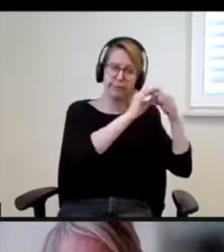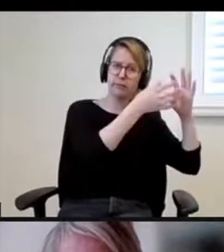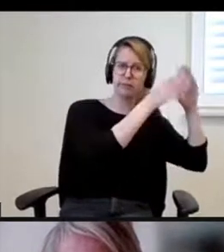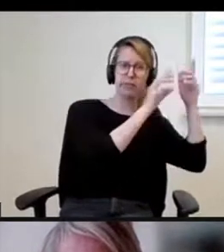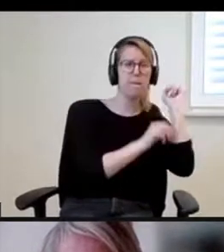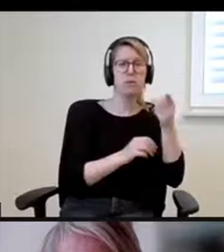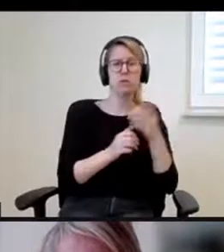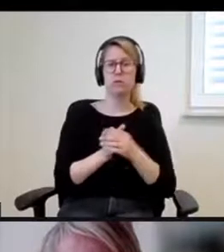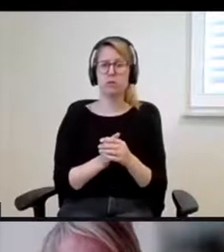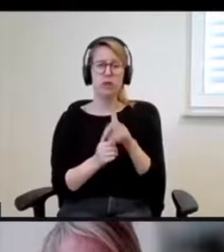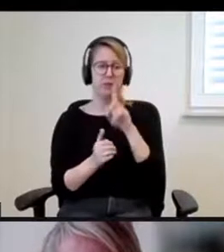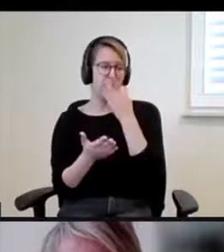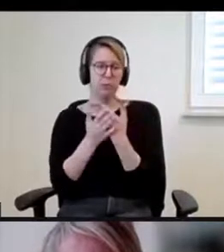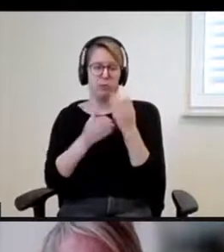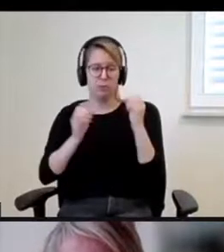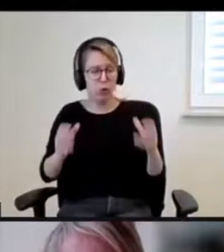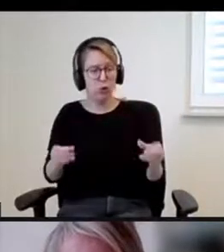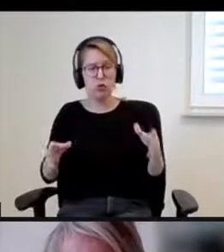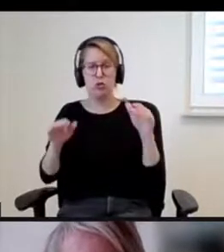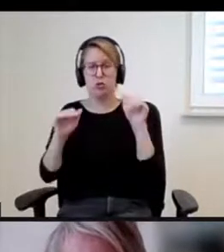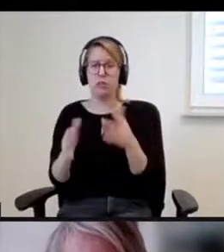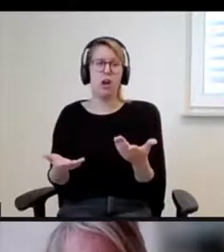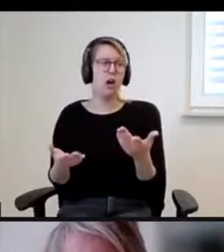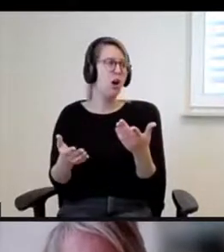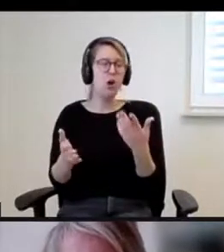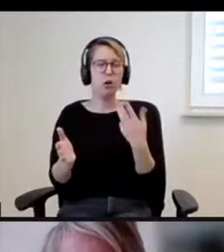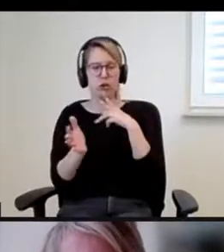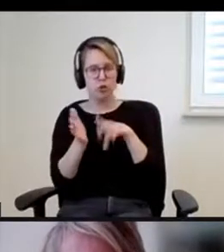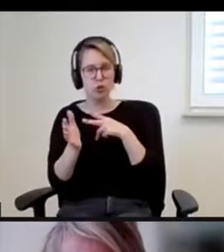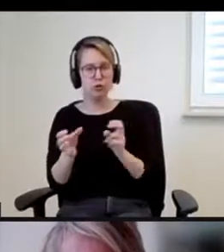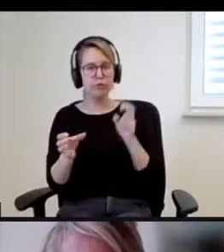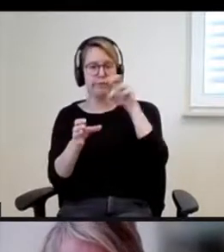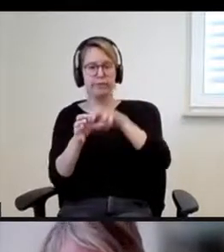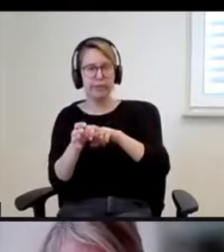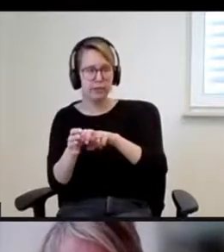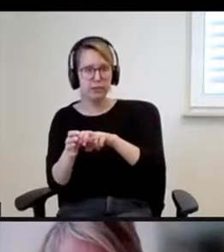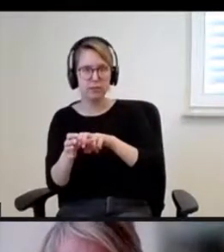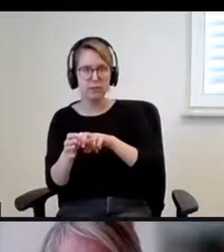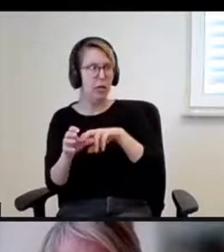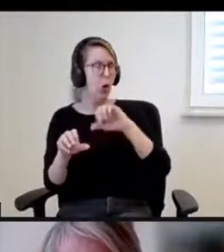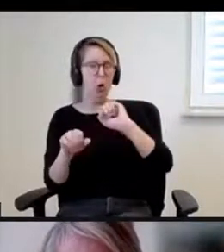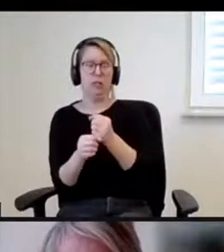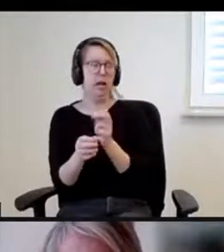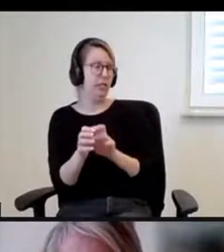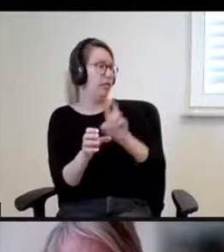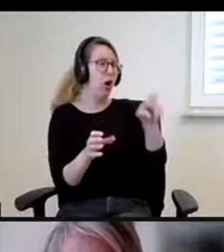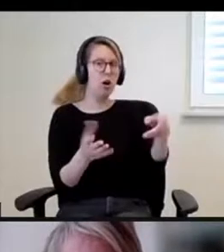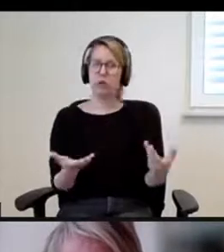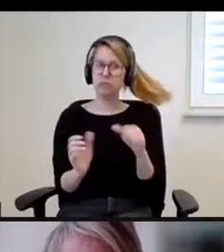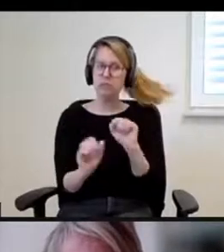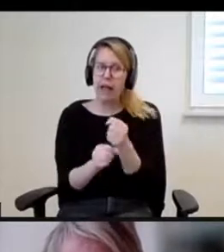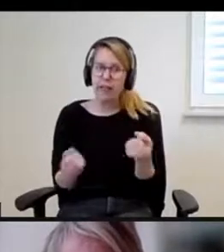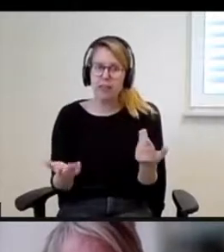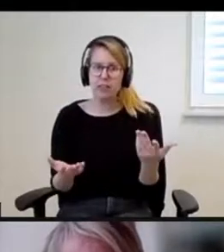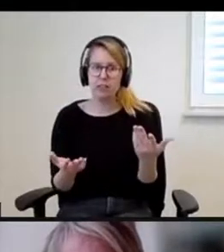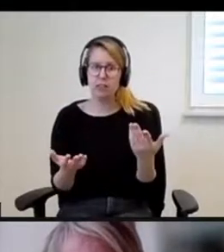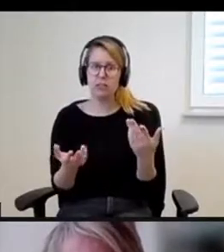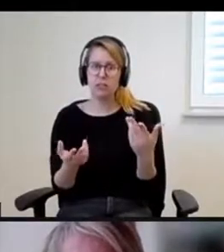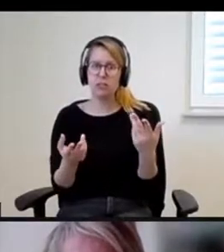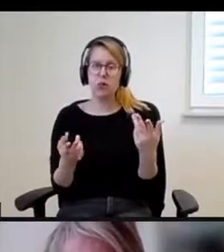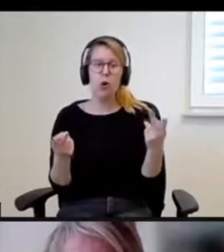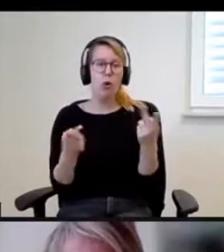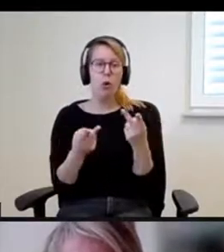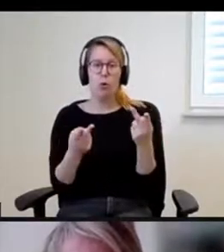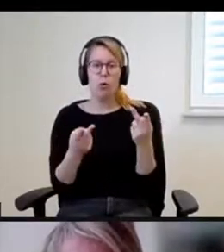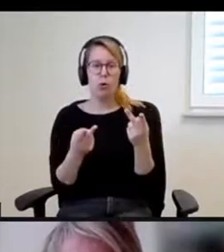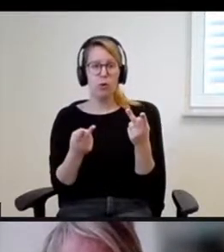n'arrivez plus à sortir dans votre gare de destination, donc, effectivement, bah, ça explique pourquoi